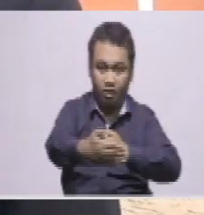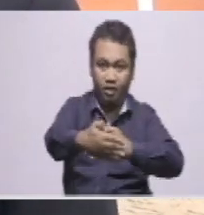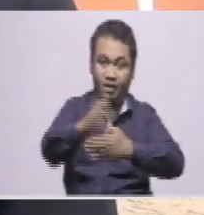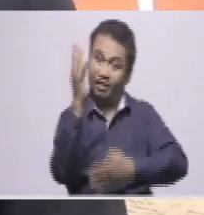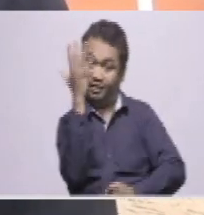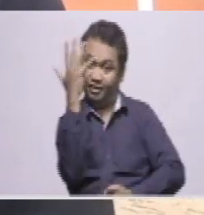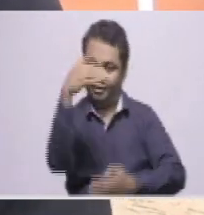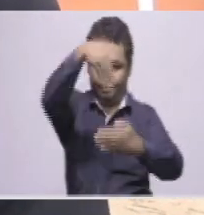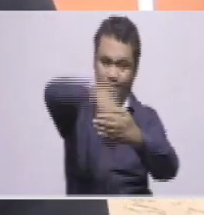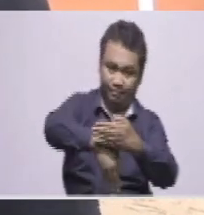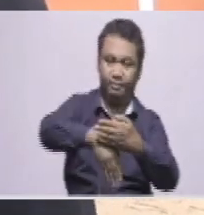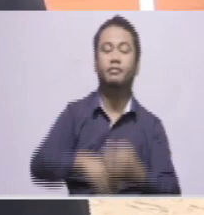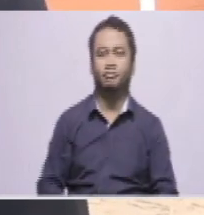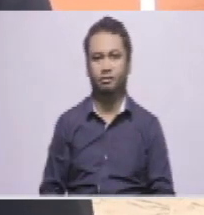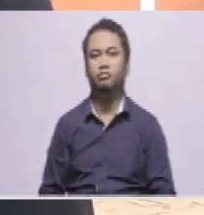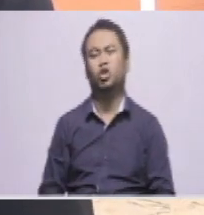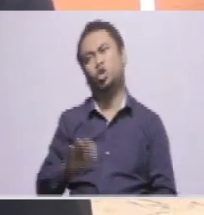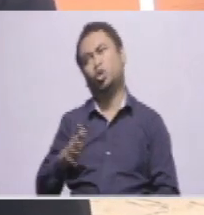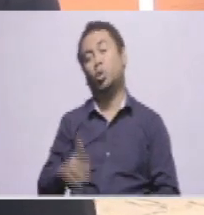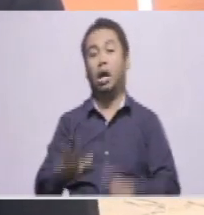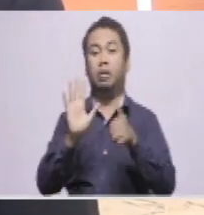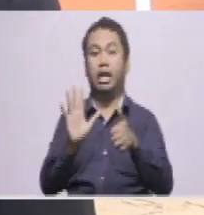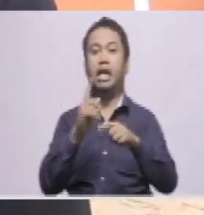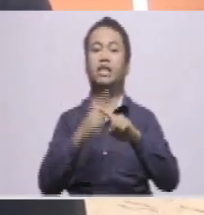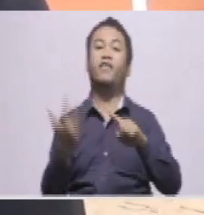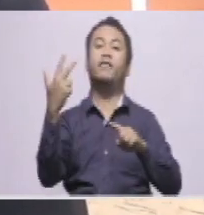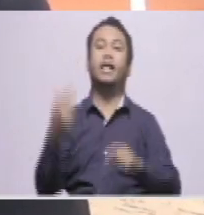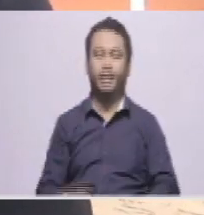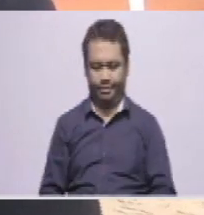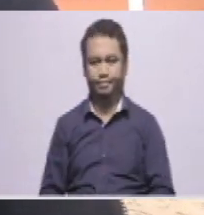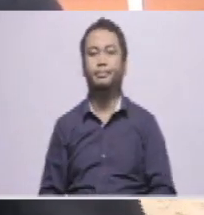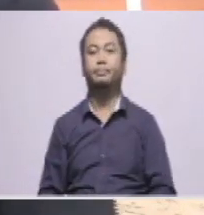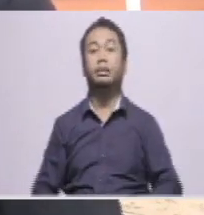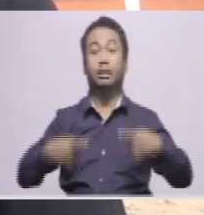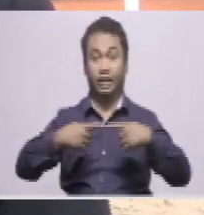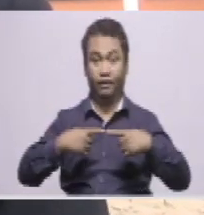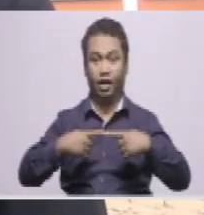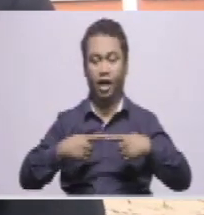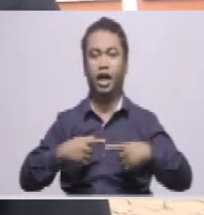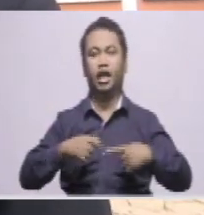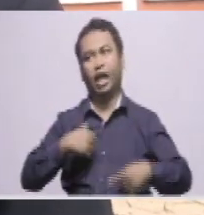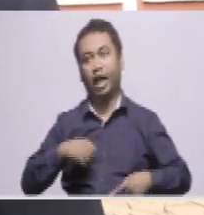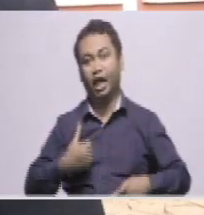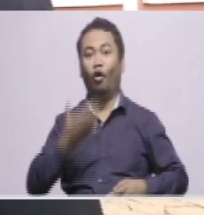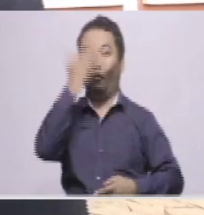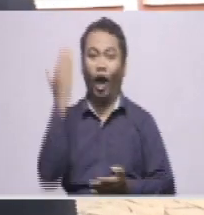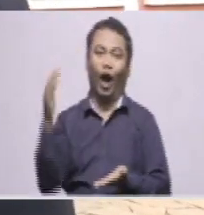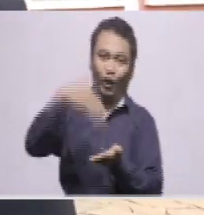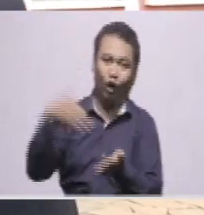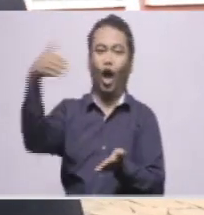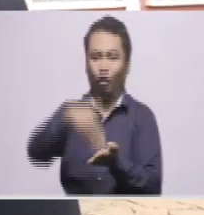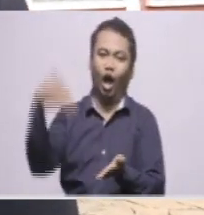natao a tamin'ny somary teo amin'ny tamin'ny enina sy fefany teo no nanomboka fa aveo izy tonga mavitrika amin'iray izy avy eo a